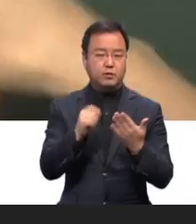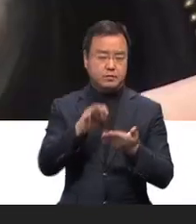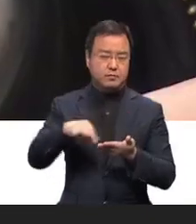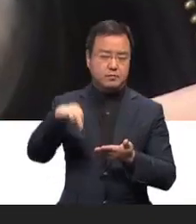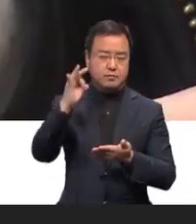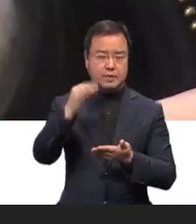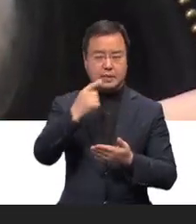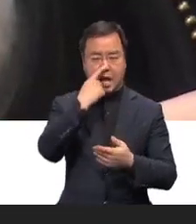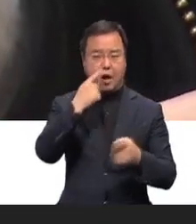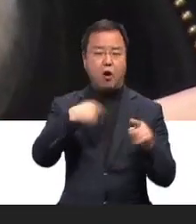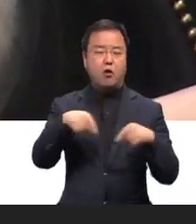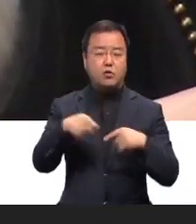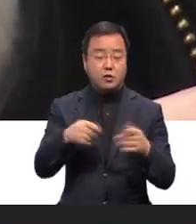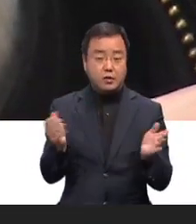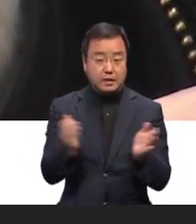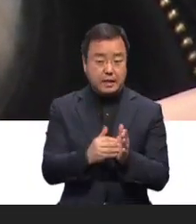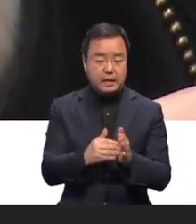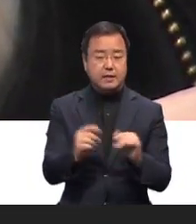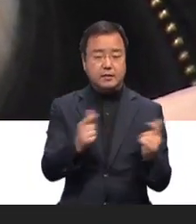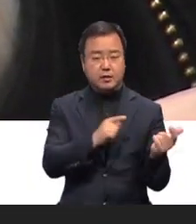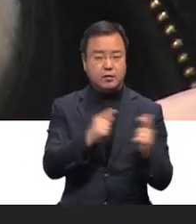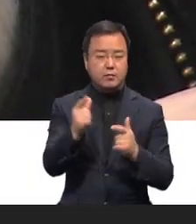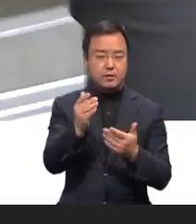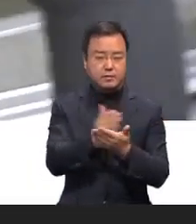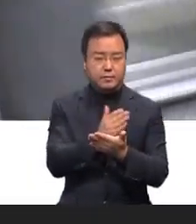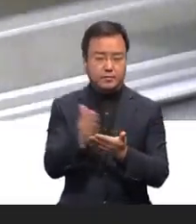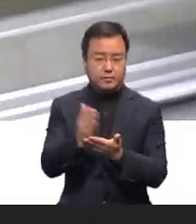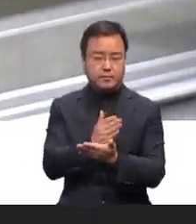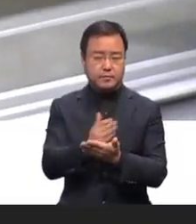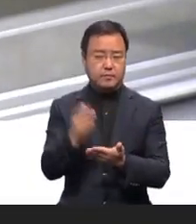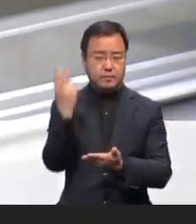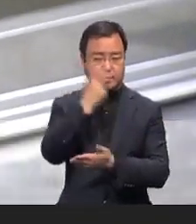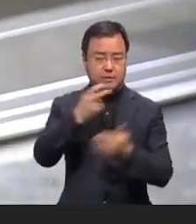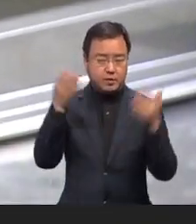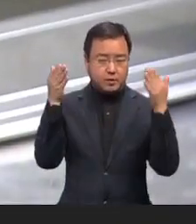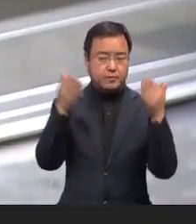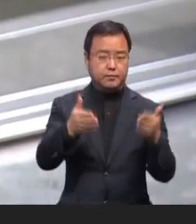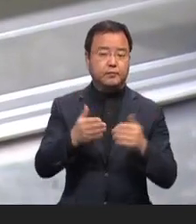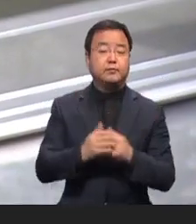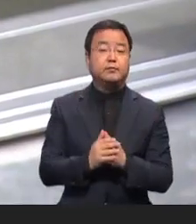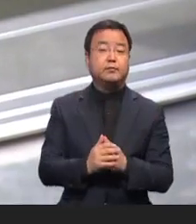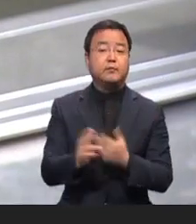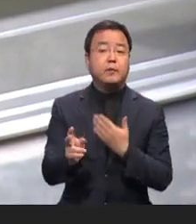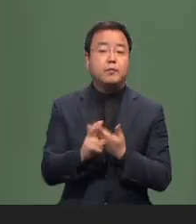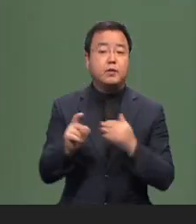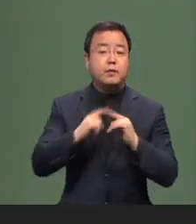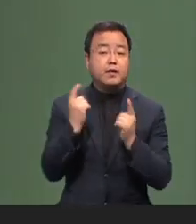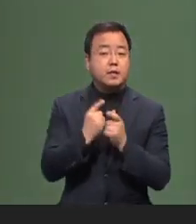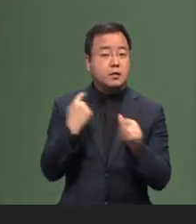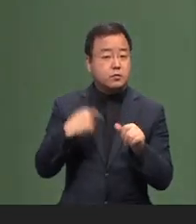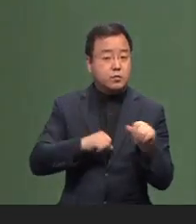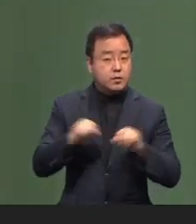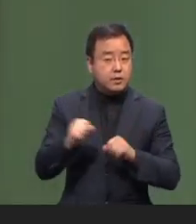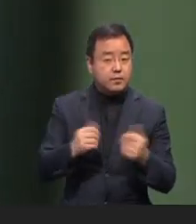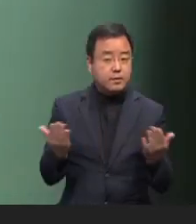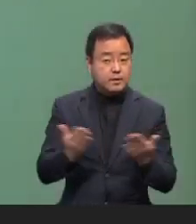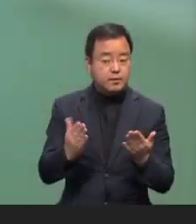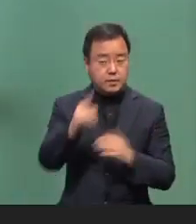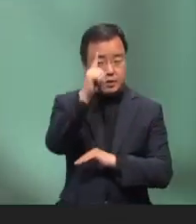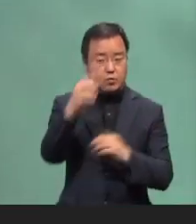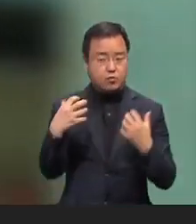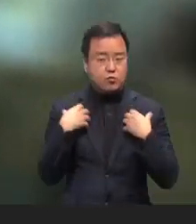시기별로 분야를 나누어 집중적으로 점검할 계획입니다 불법 사교육 행태에 대한 정부 합동 단속 은